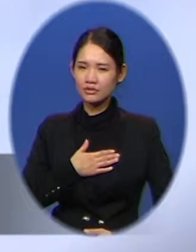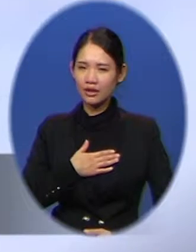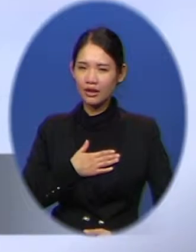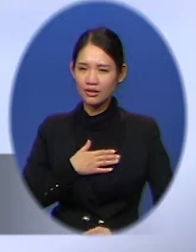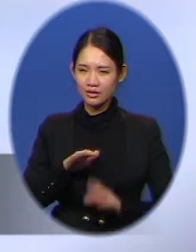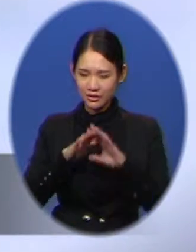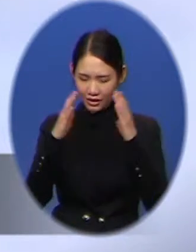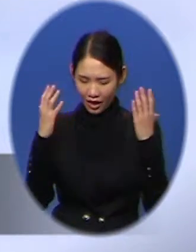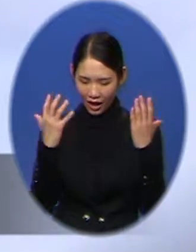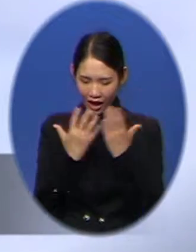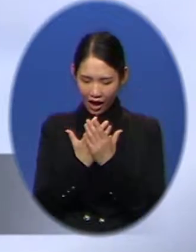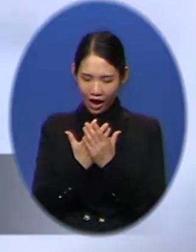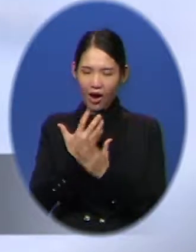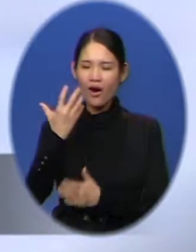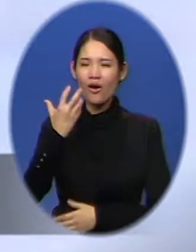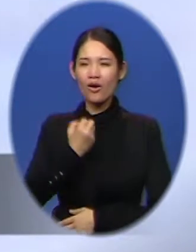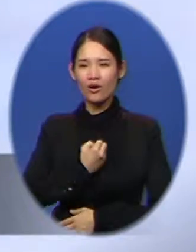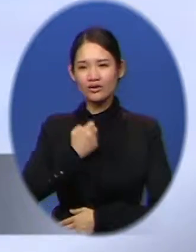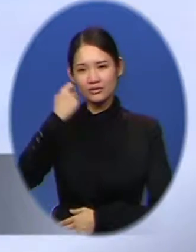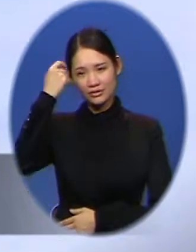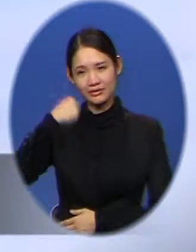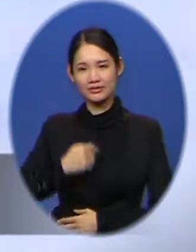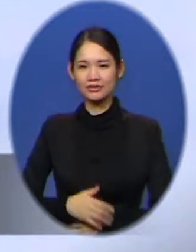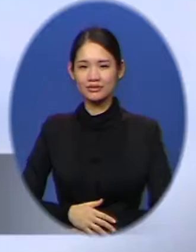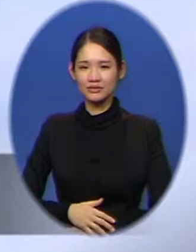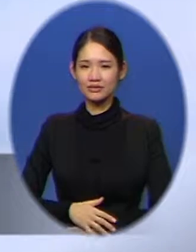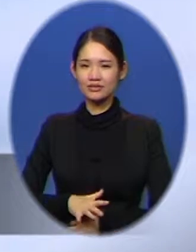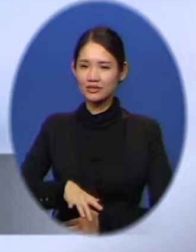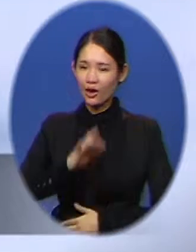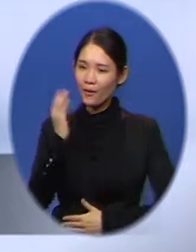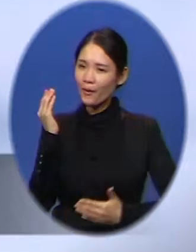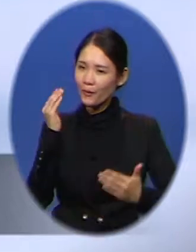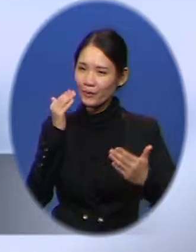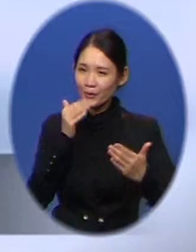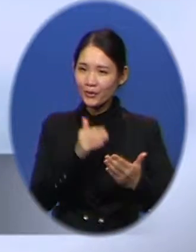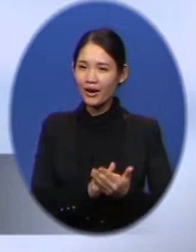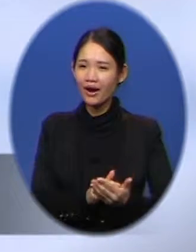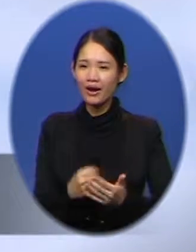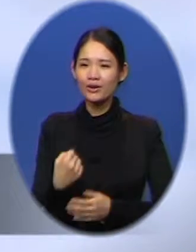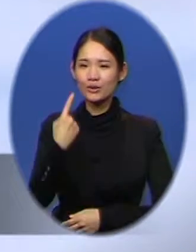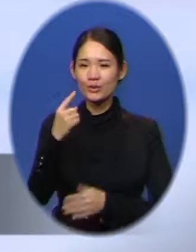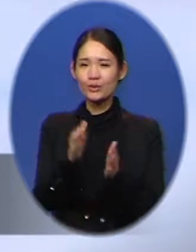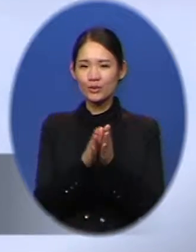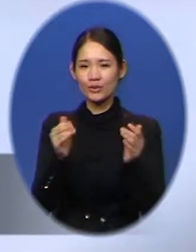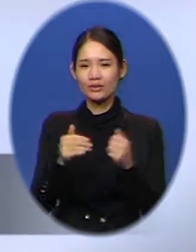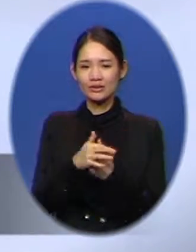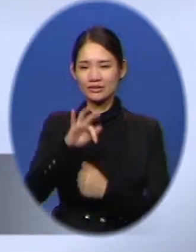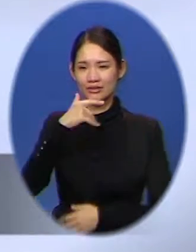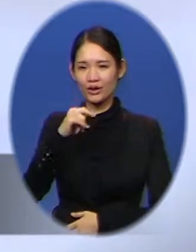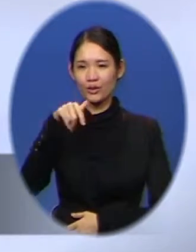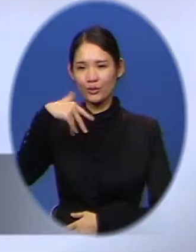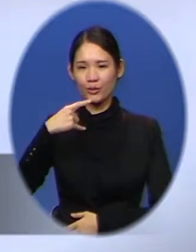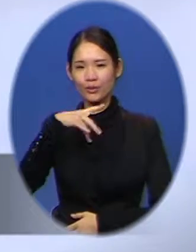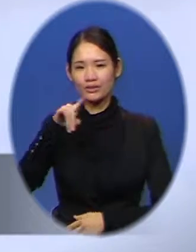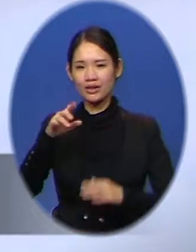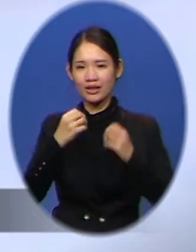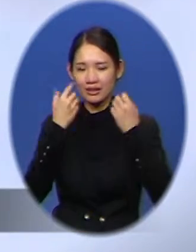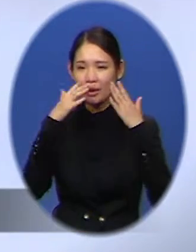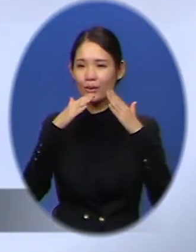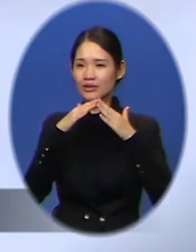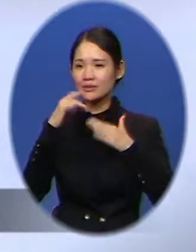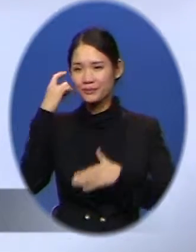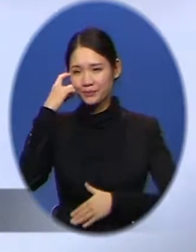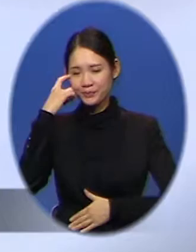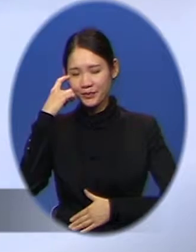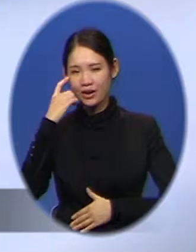없이 다 얻기만 했어요. 처음에 도착하자마자 선교장이라는 새로운 집도 얻고 또